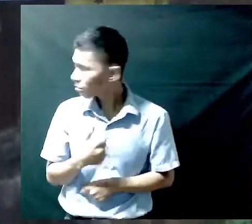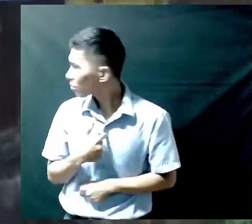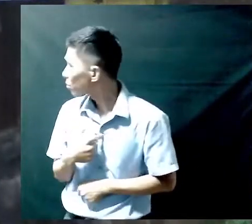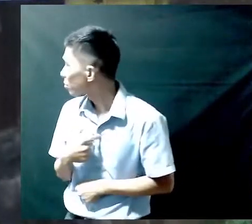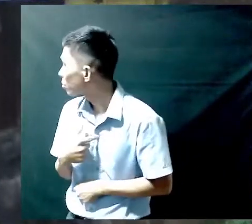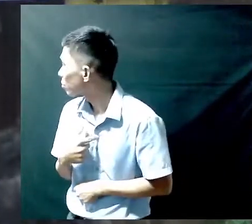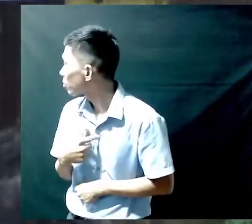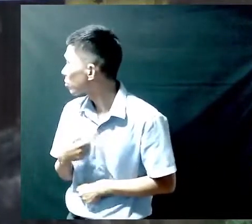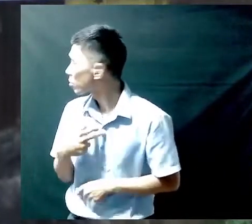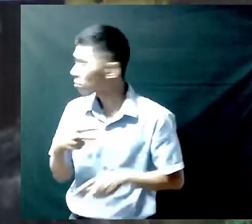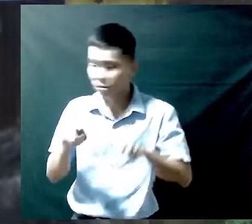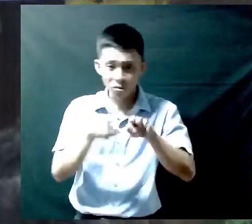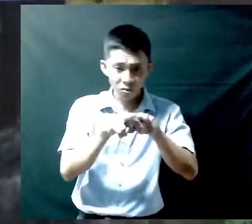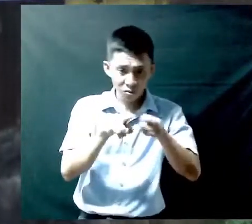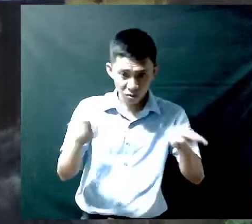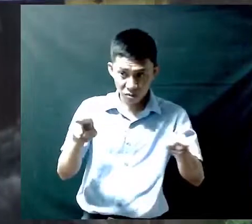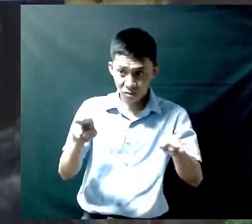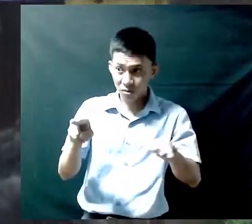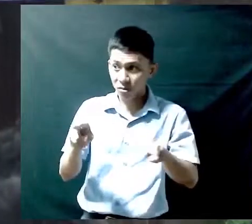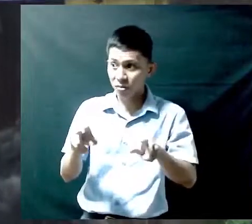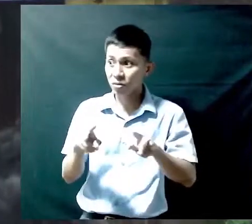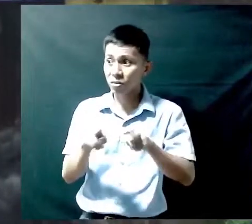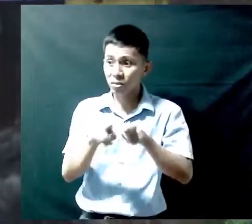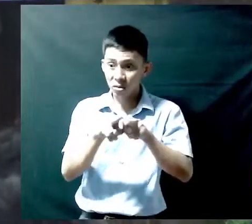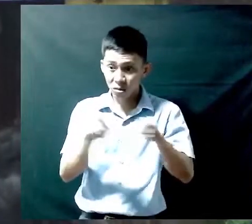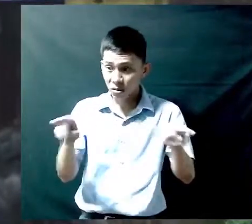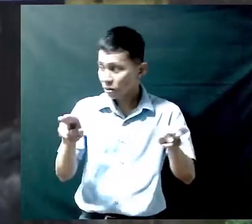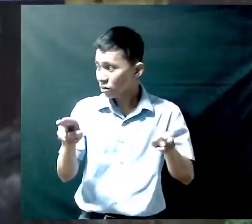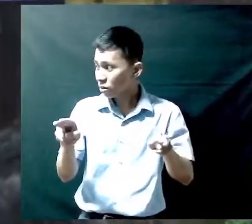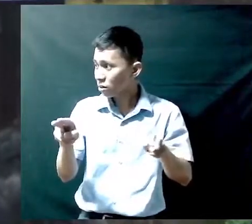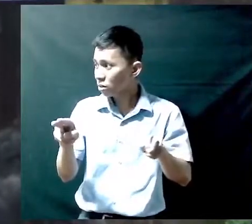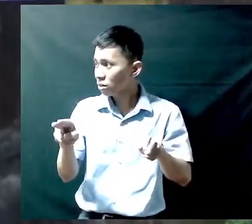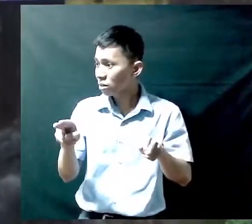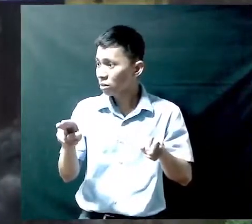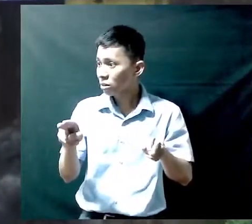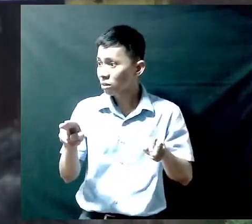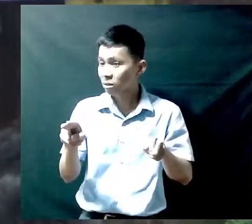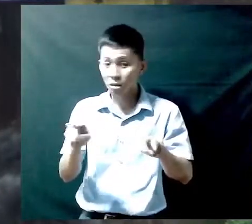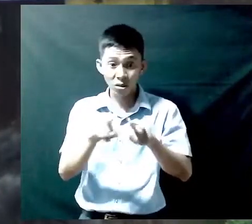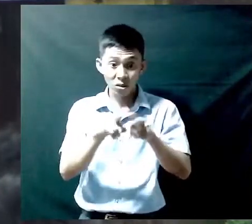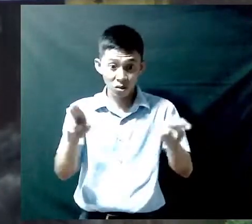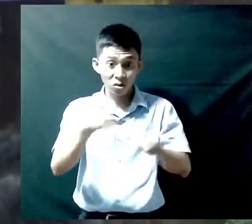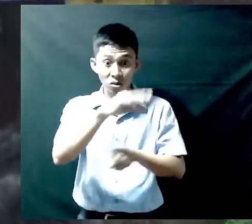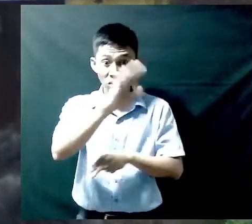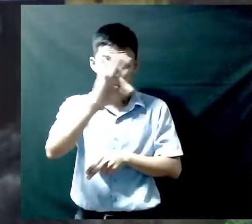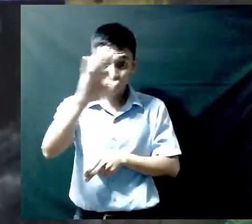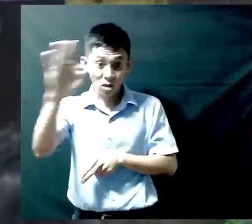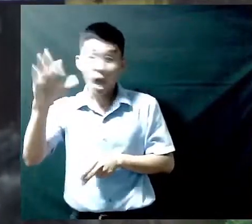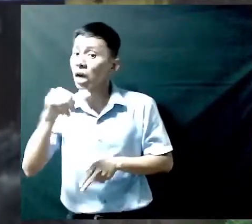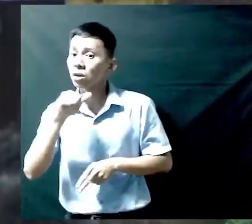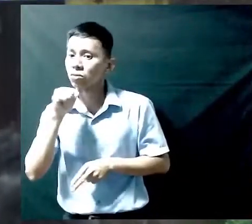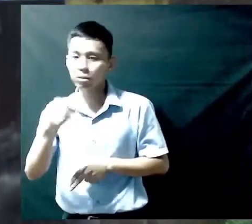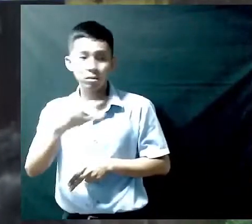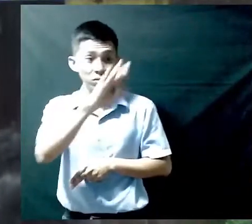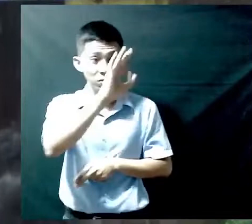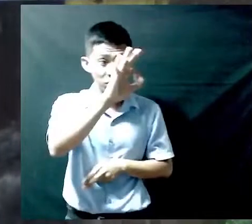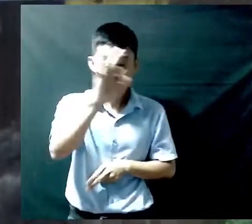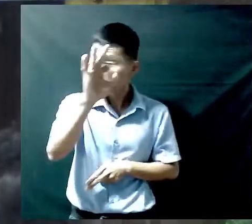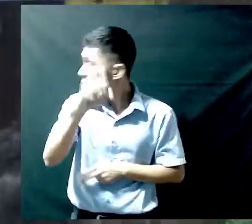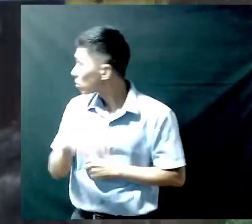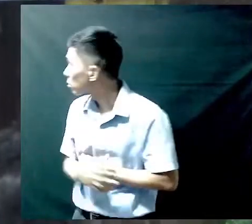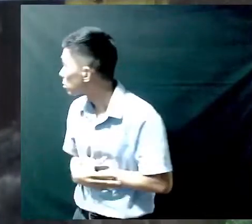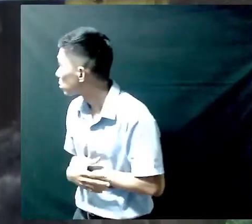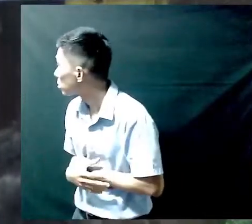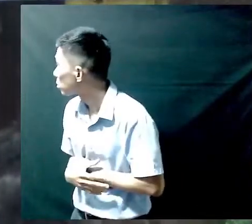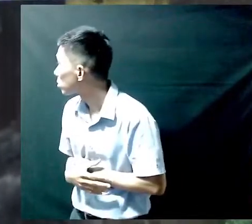talagang normally po, ano, pasensya na, ano, normal po sa akin na hindi po ako nagpipreach dun sa pulpito. No, bilang evangelist already